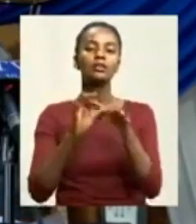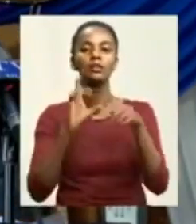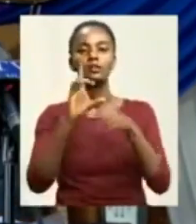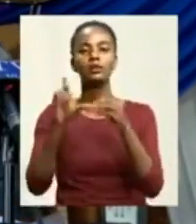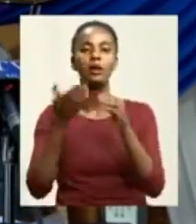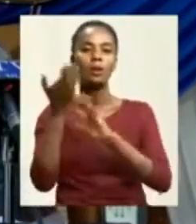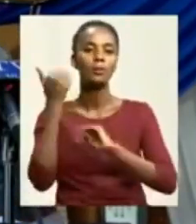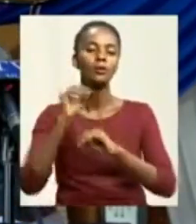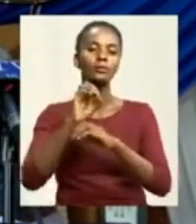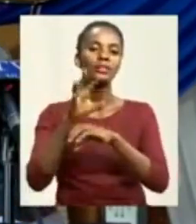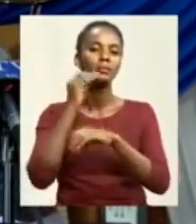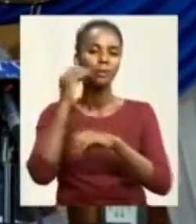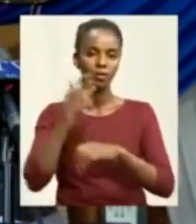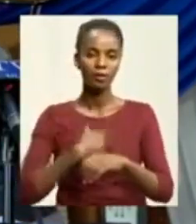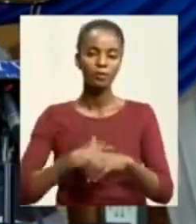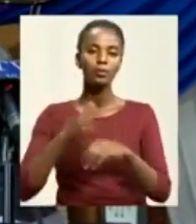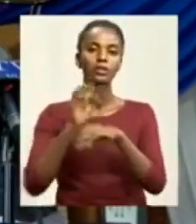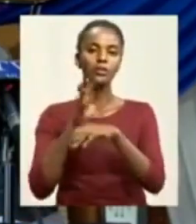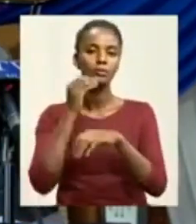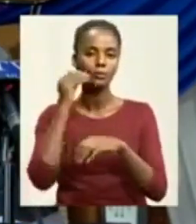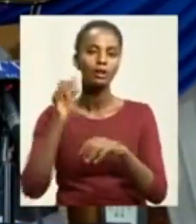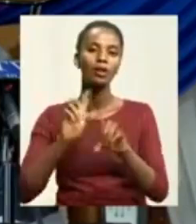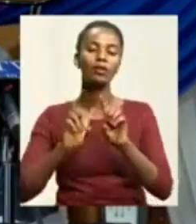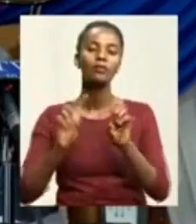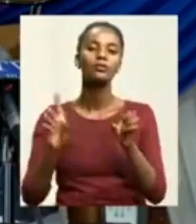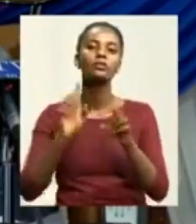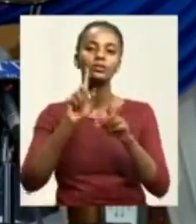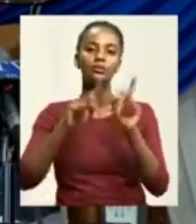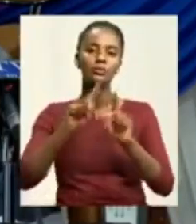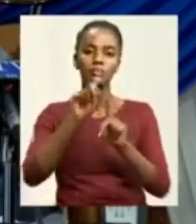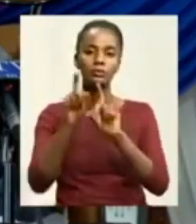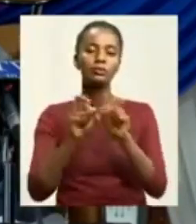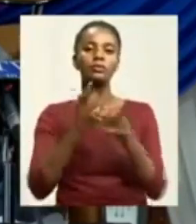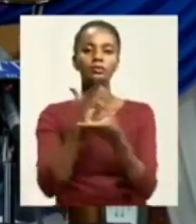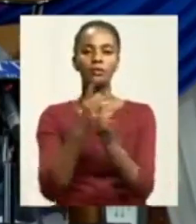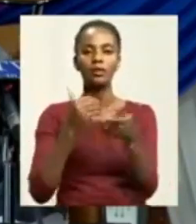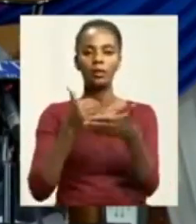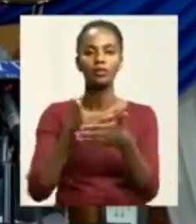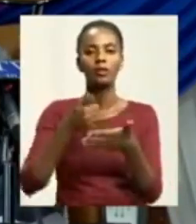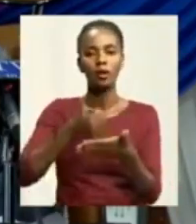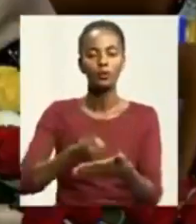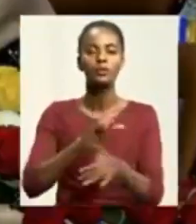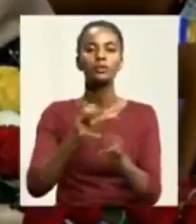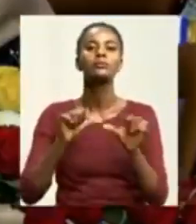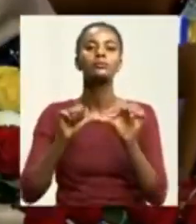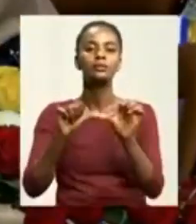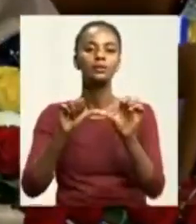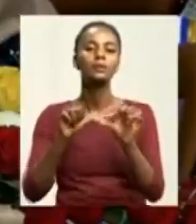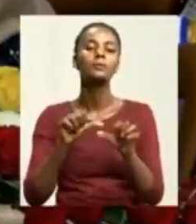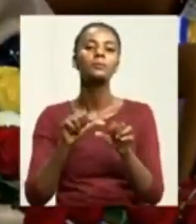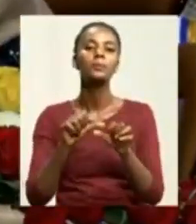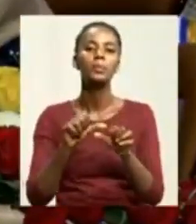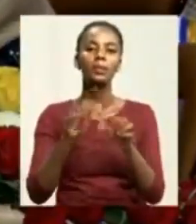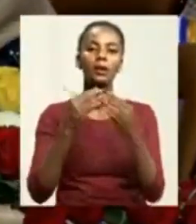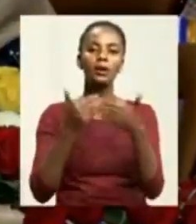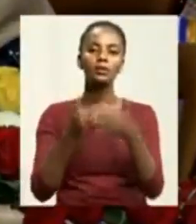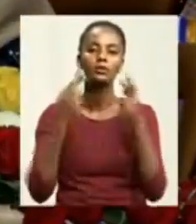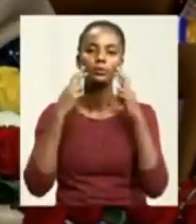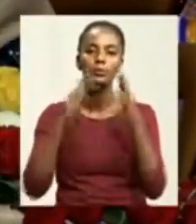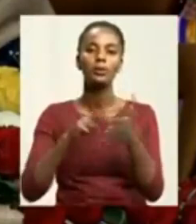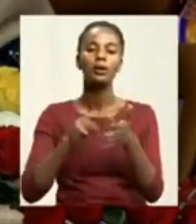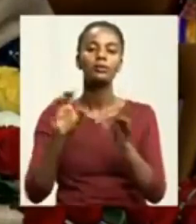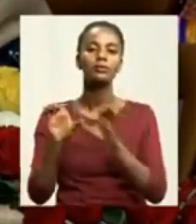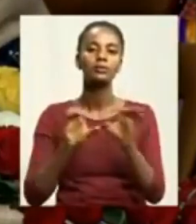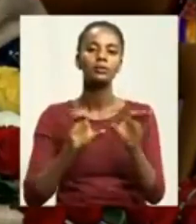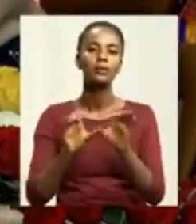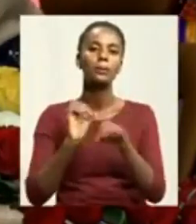ነባሩ የምክር ቤት አባላትና ምክር ቤቱም የቀሪ ህዝቦች ጥያቄ እስከሚፈታ ድረስም ተጠናክሮ እንደሚቀጥል ተገልጿል። የቀረበውን ሪፖርት መነሻ